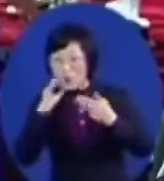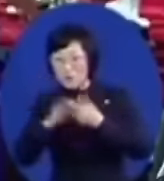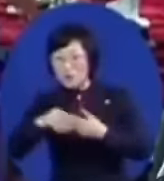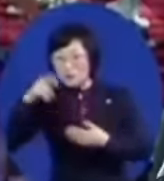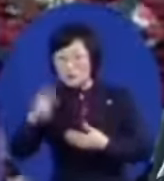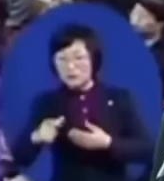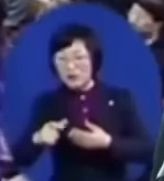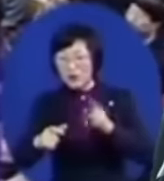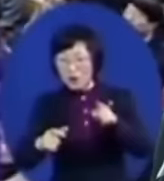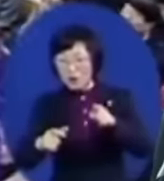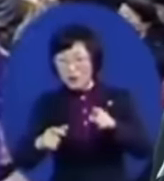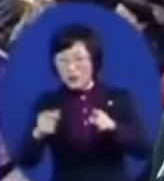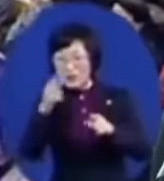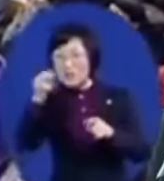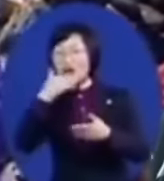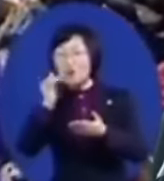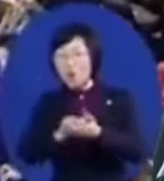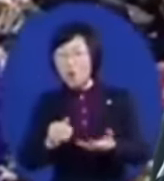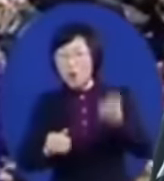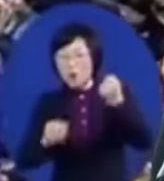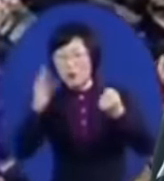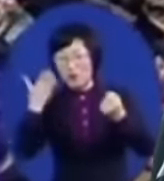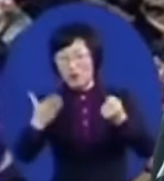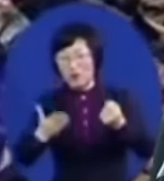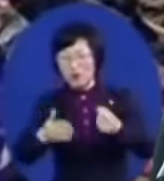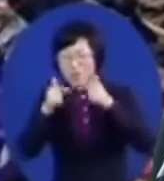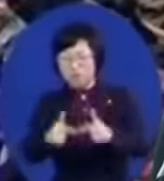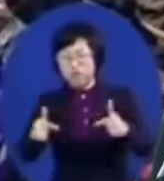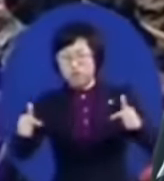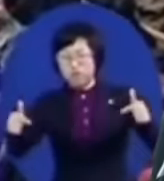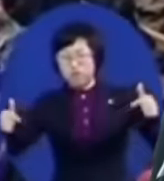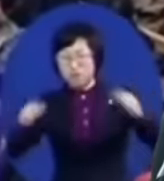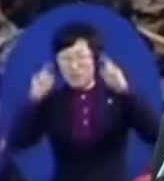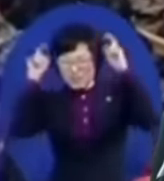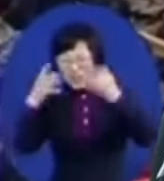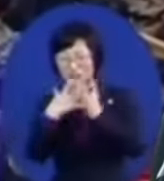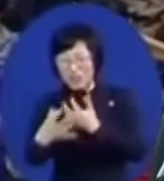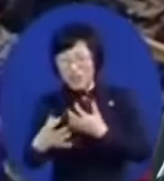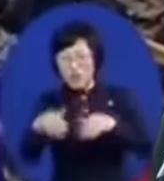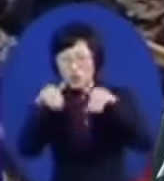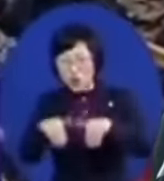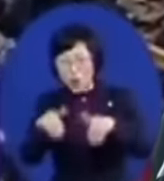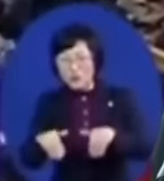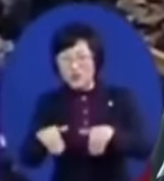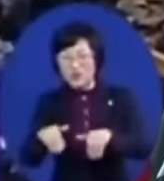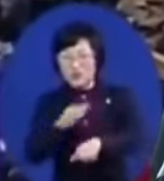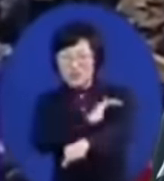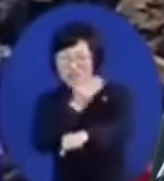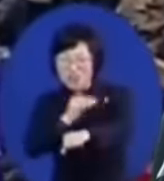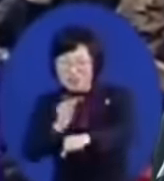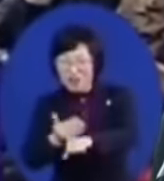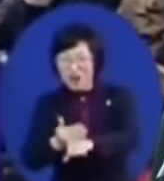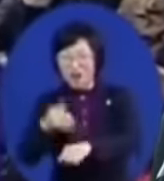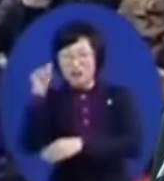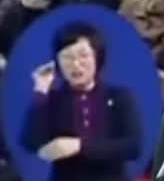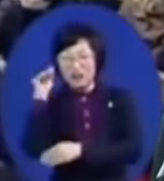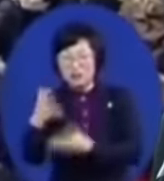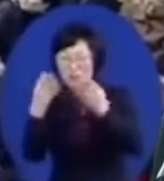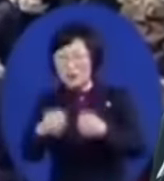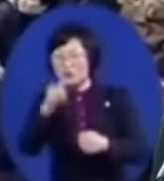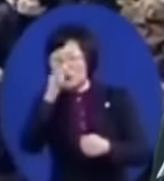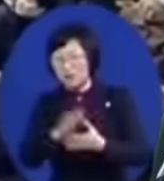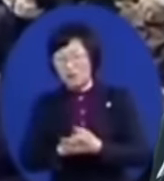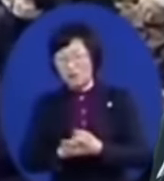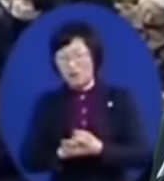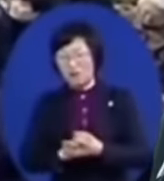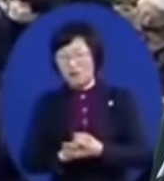된지라 이에 그 사람이 매우 번창하여 양떼와 노비와 낙타와 나귀가 많았더라.